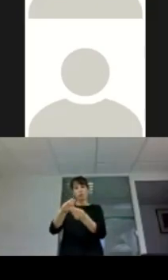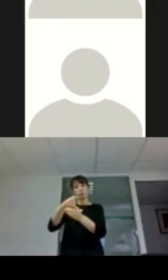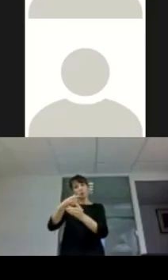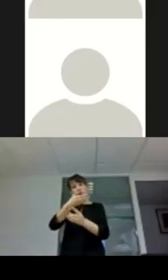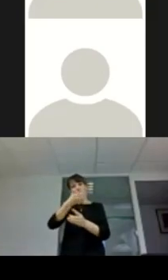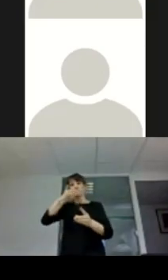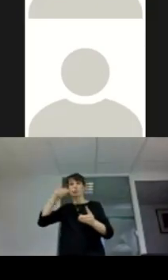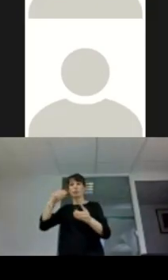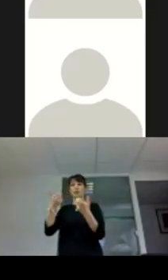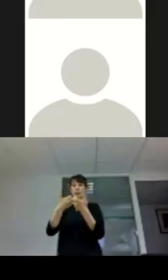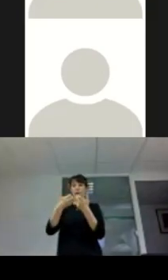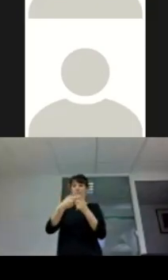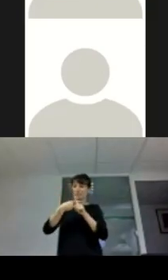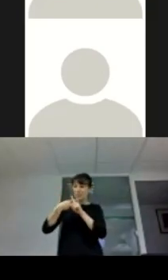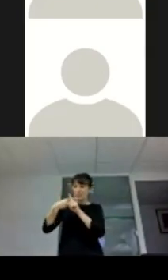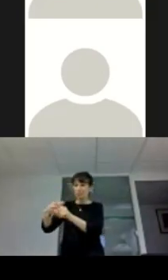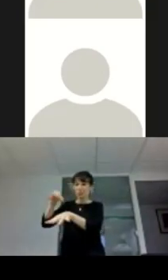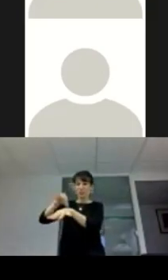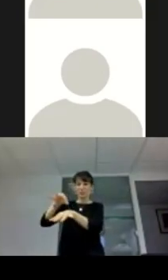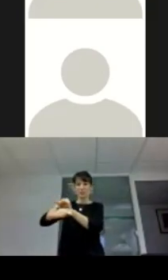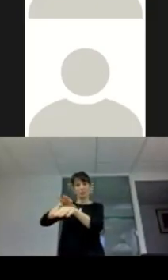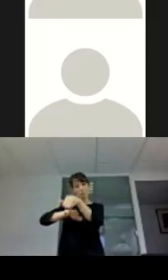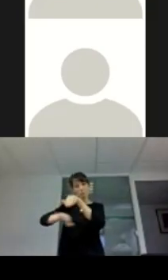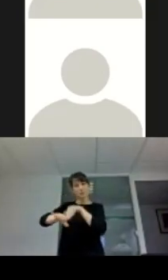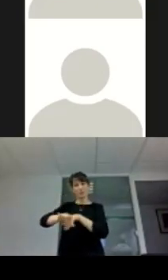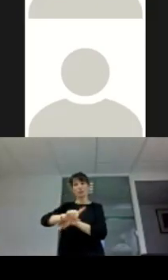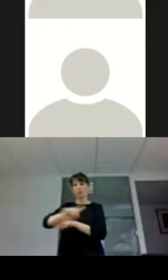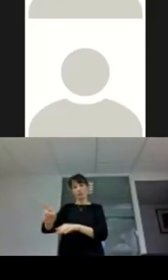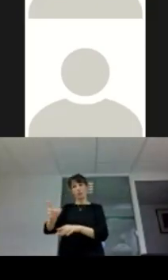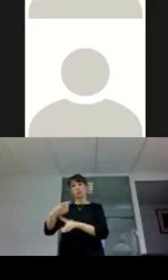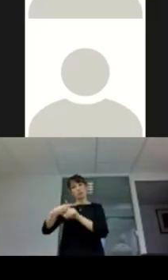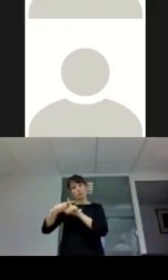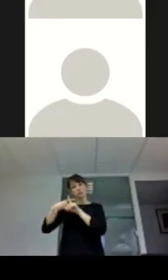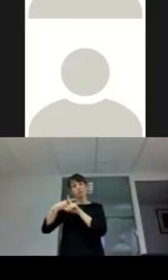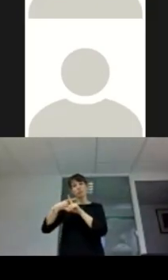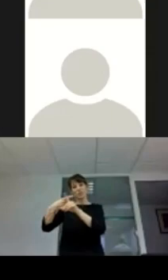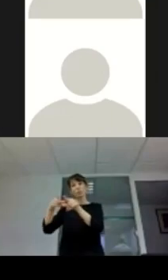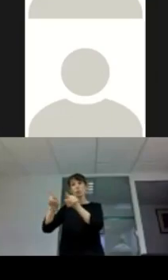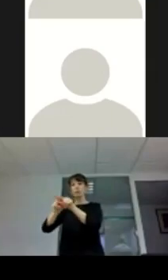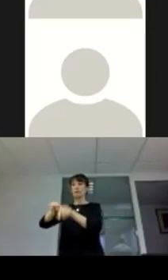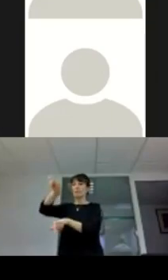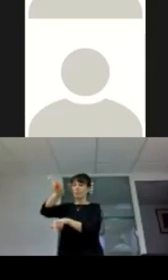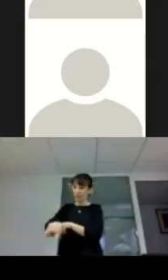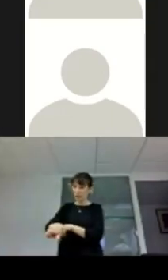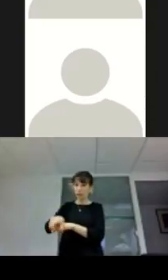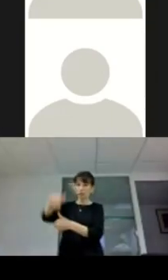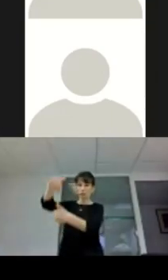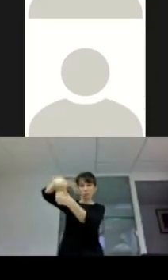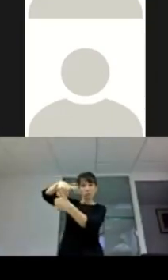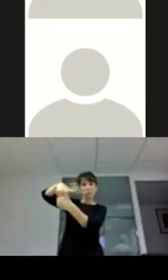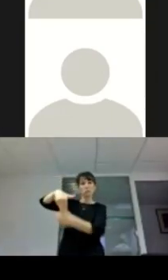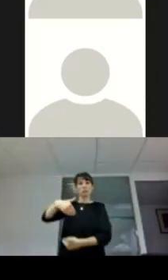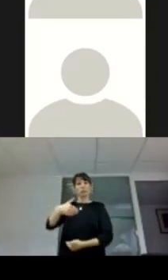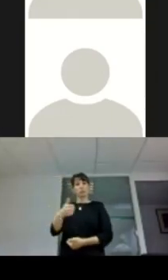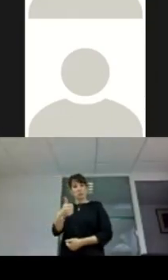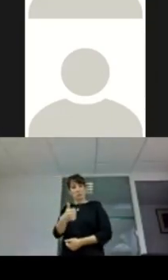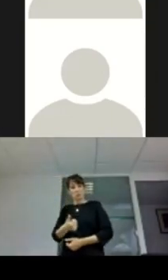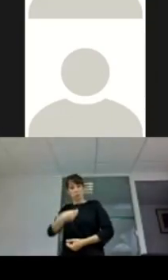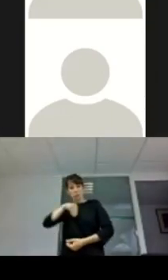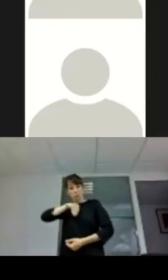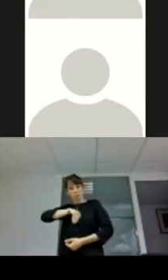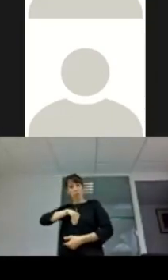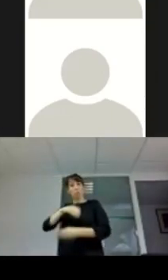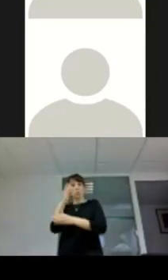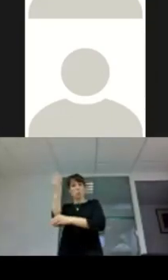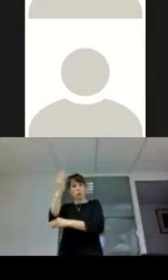charge des pathologies cancéreuses, pas seulement fixé sur la pathologie palliative, mais